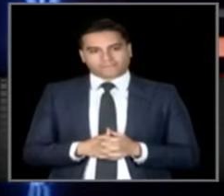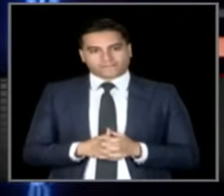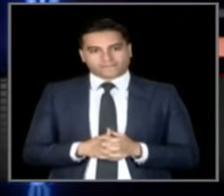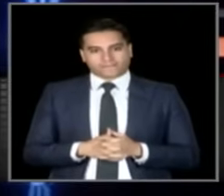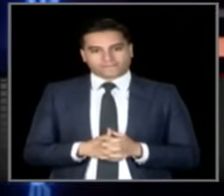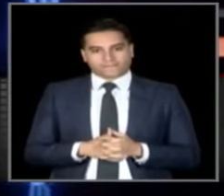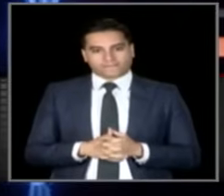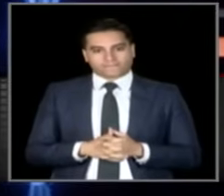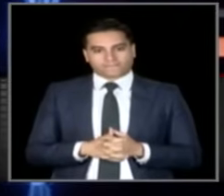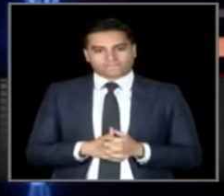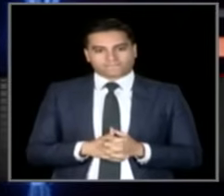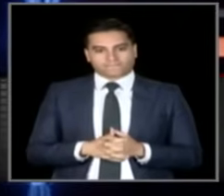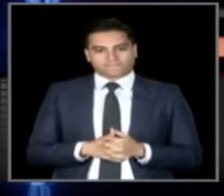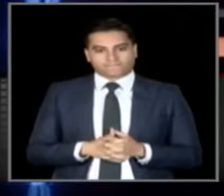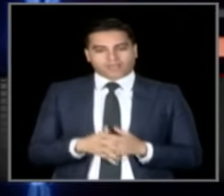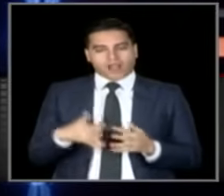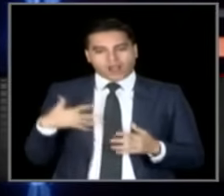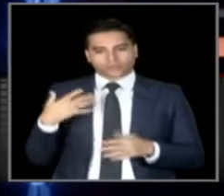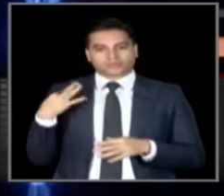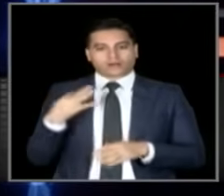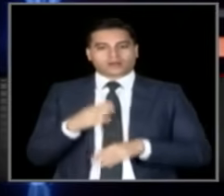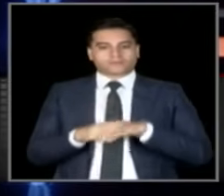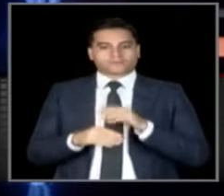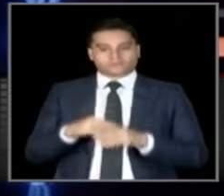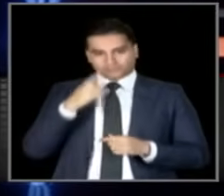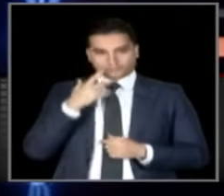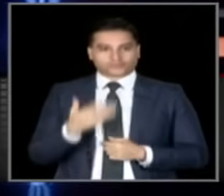ما راني عايزة أجرب.